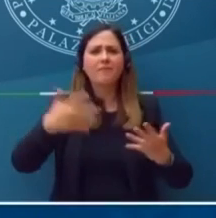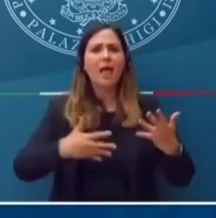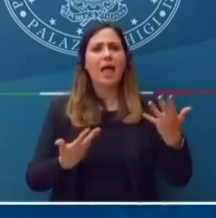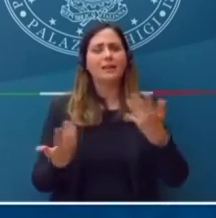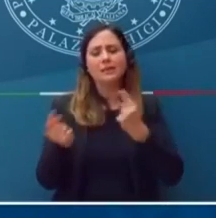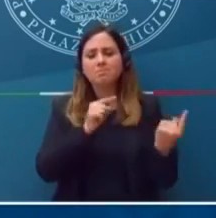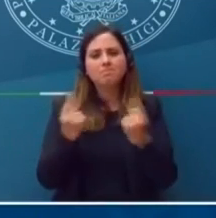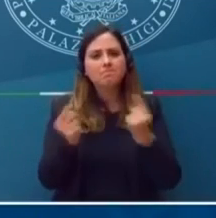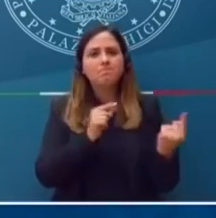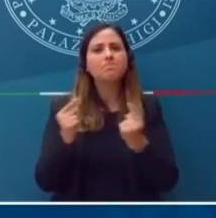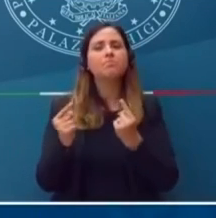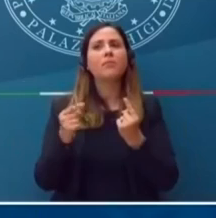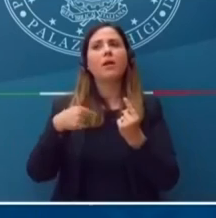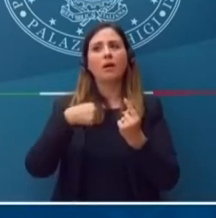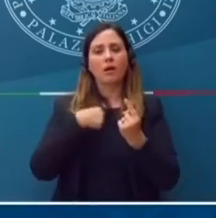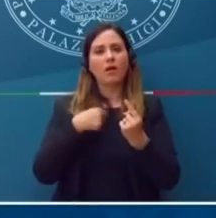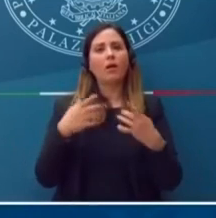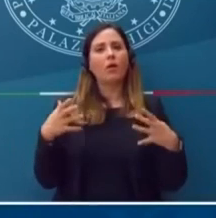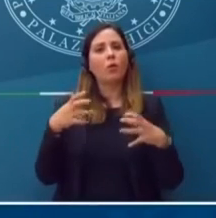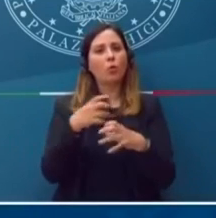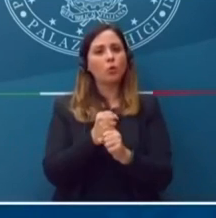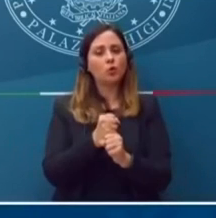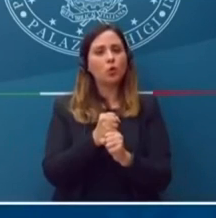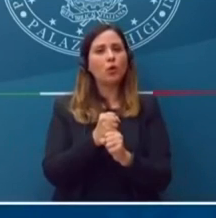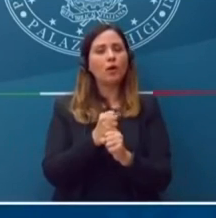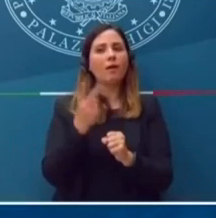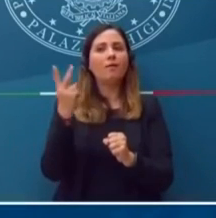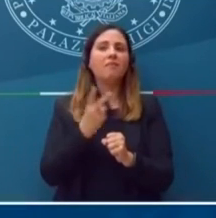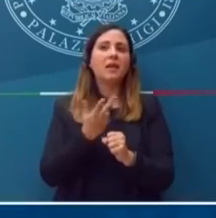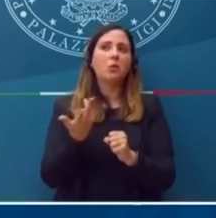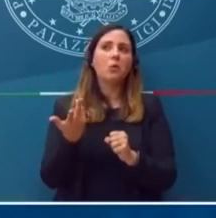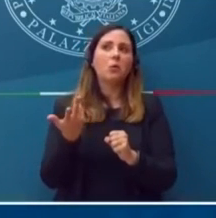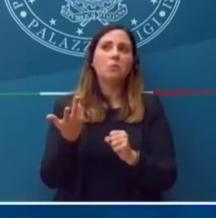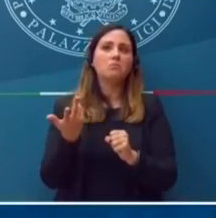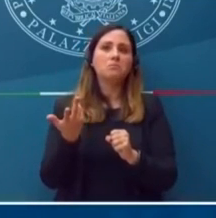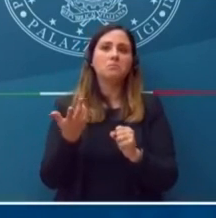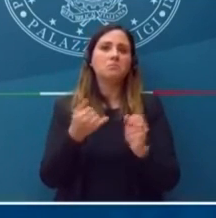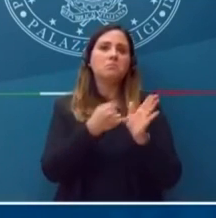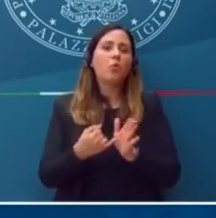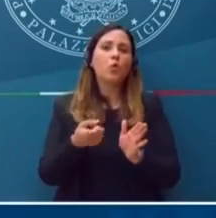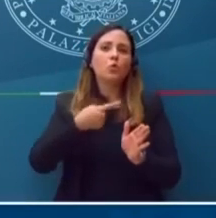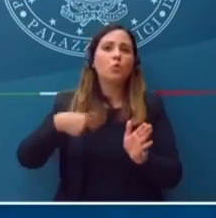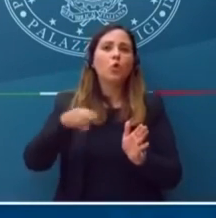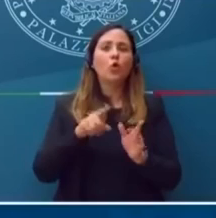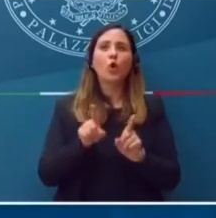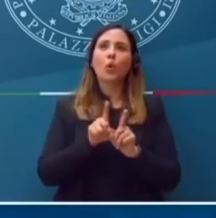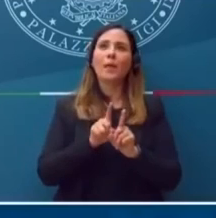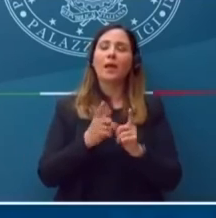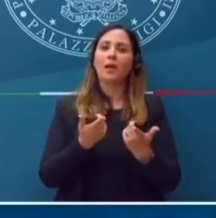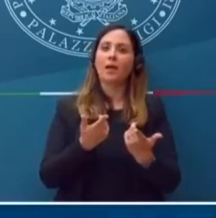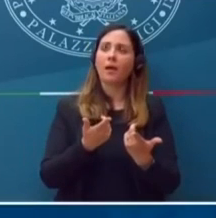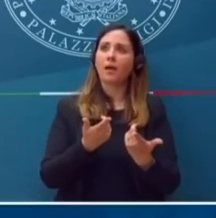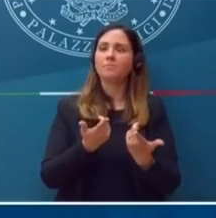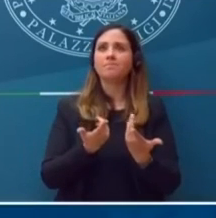mi è venuto da concludere, che in fondo noi non abbiamo credibilità